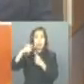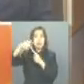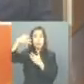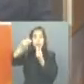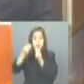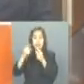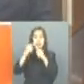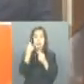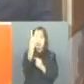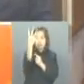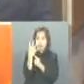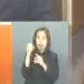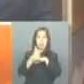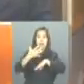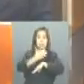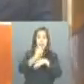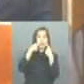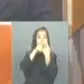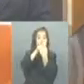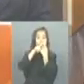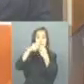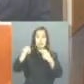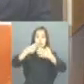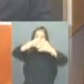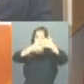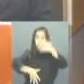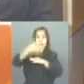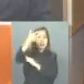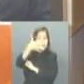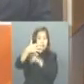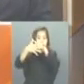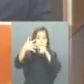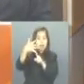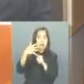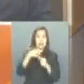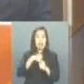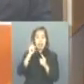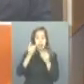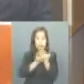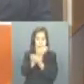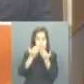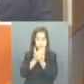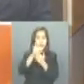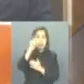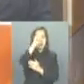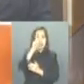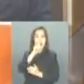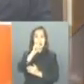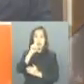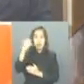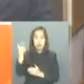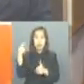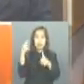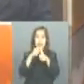มาร่วมตอบคำถามใน5ประเด็นคำถามนะคะที่เครือข่ายภาคประชาชนได้ร่วมกันระดมความคิดเห็นไว้ก่อนหน้านี้นั่นก็คือเรื่องของภัย